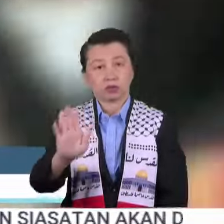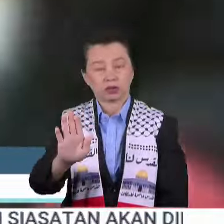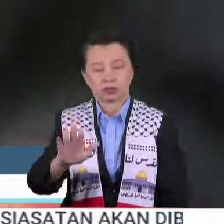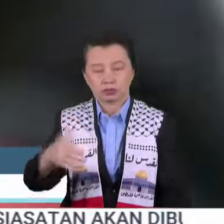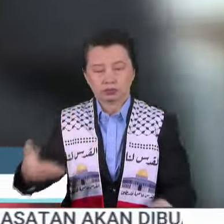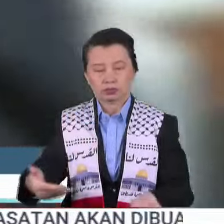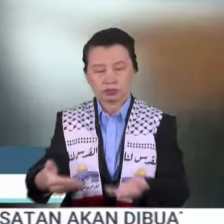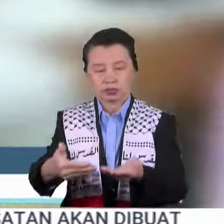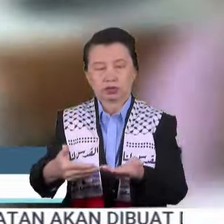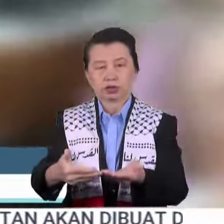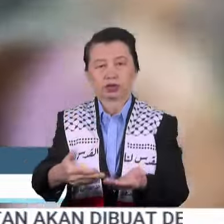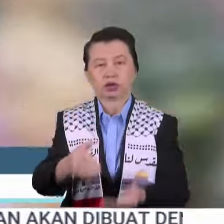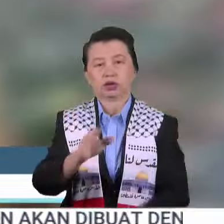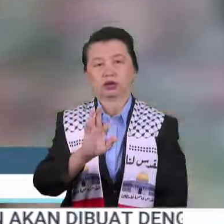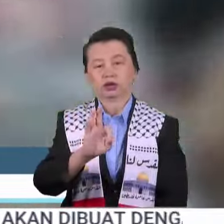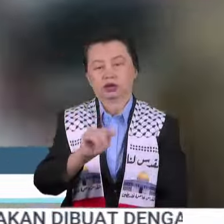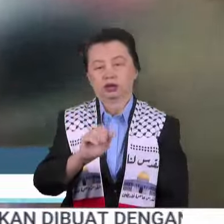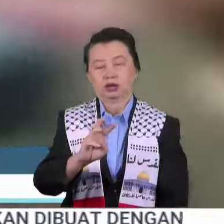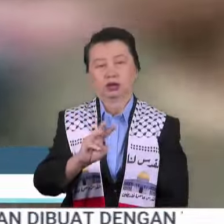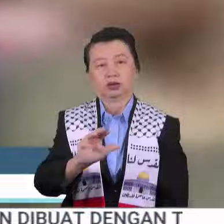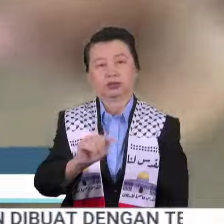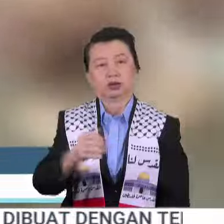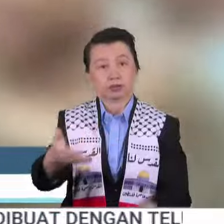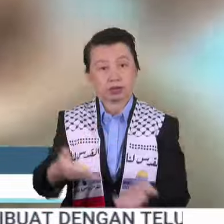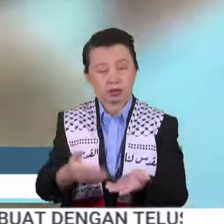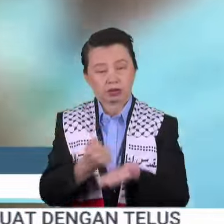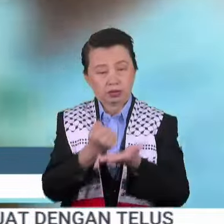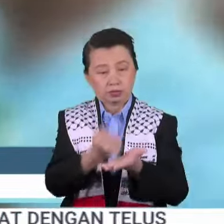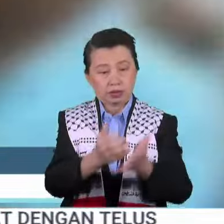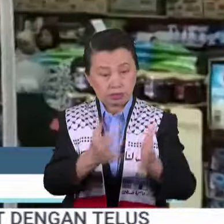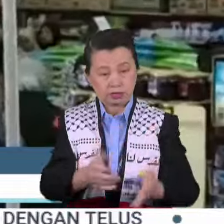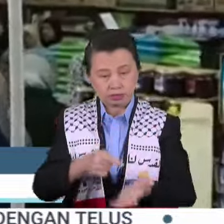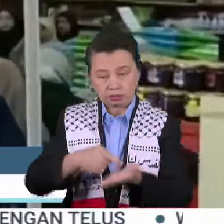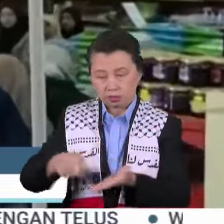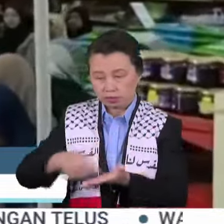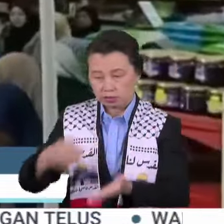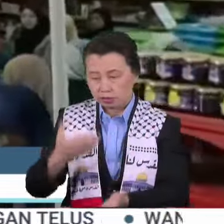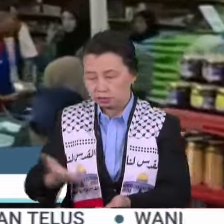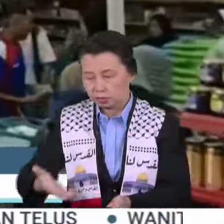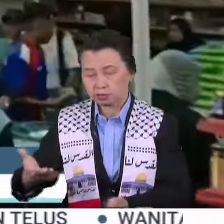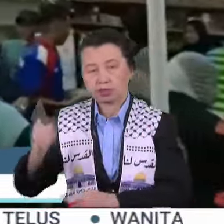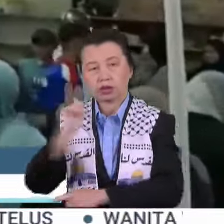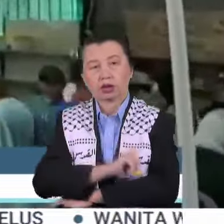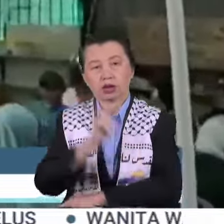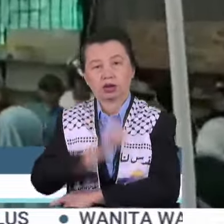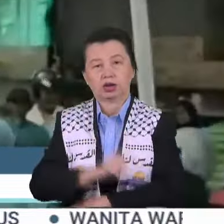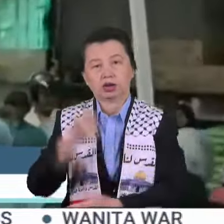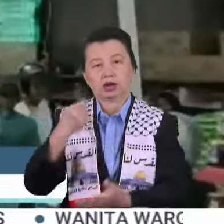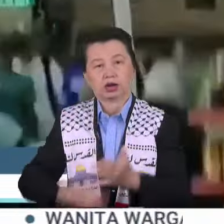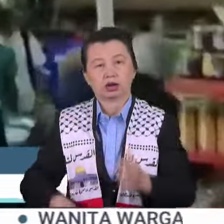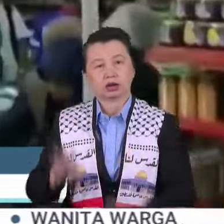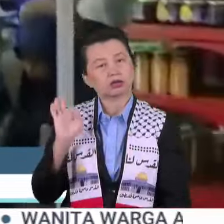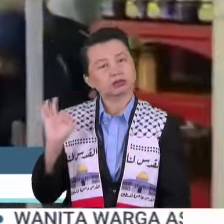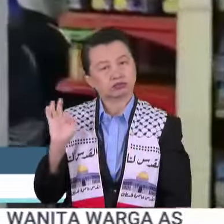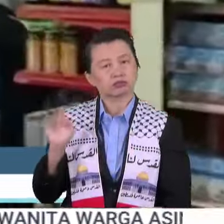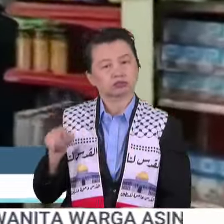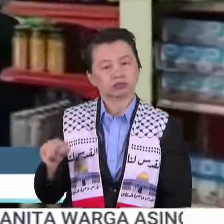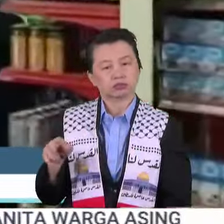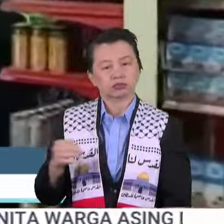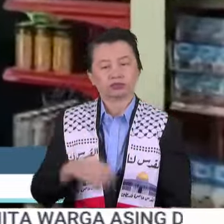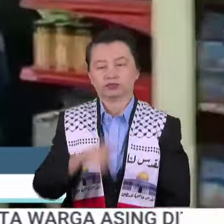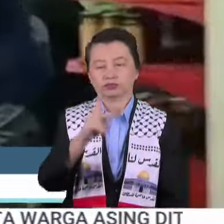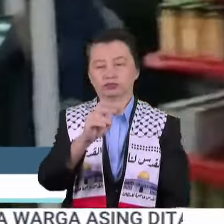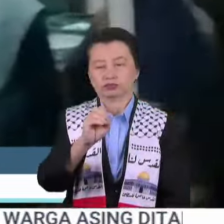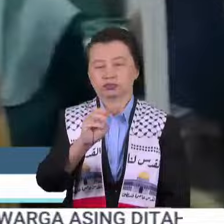Lembaga Pemasaran Pertanian Persekutuan Fama membantu pengguna berbelanja membeli barangan harian pada harga yang berpatutan.